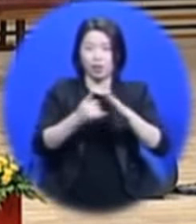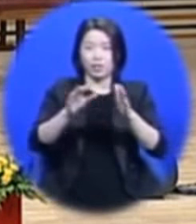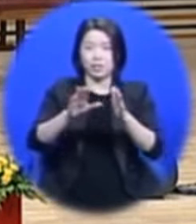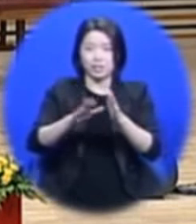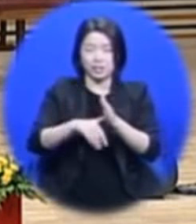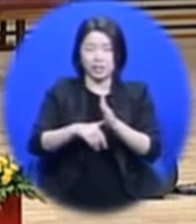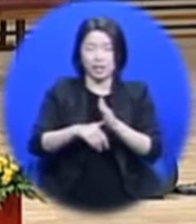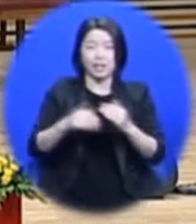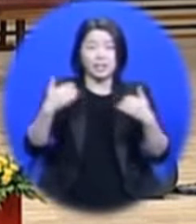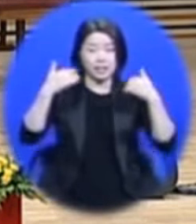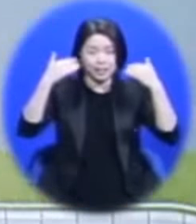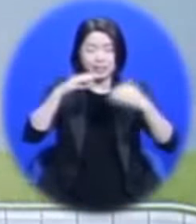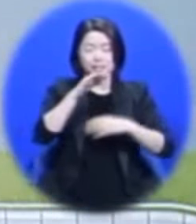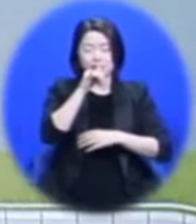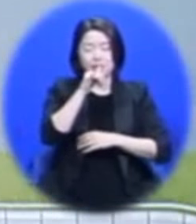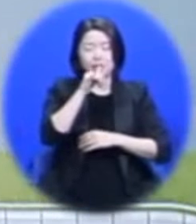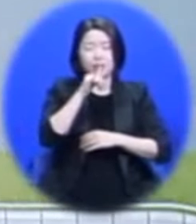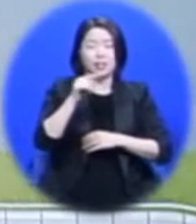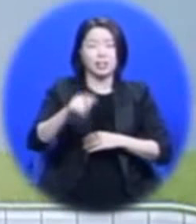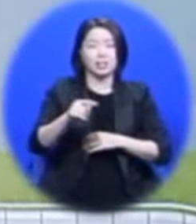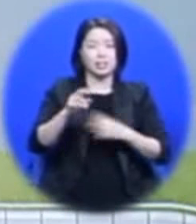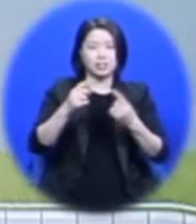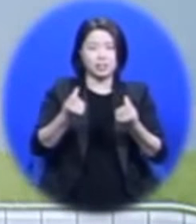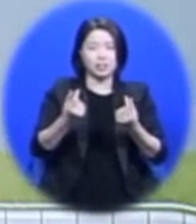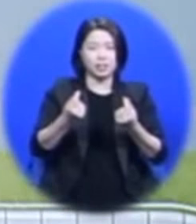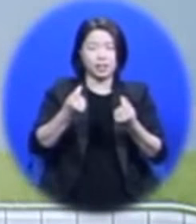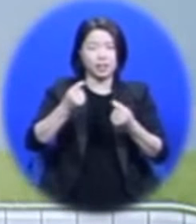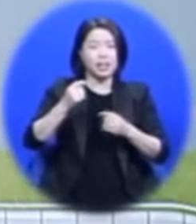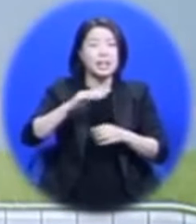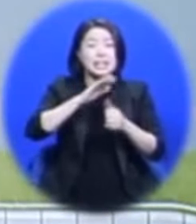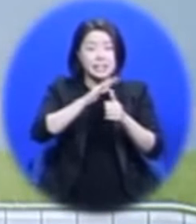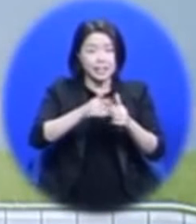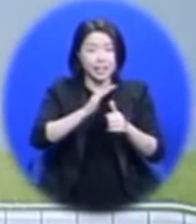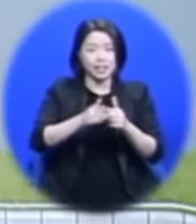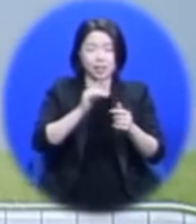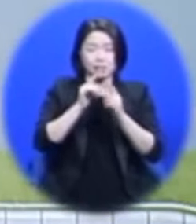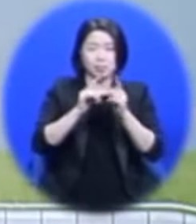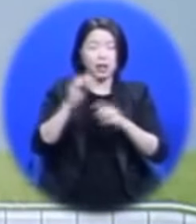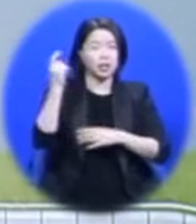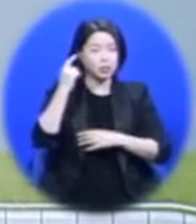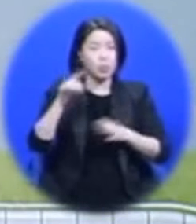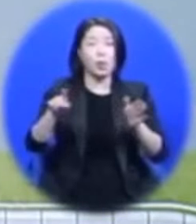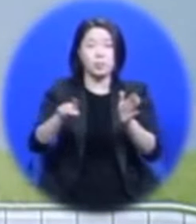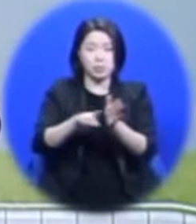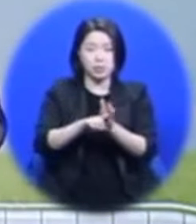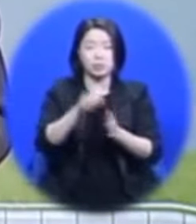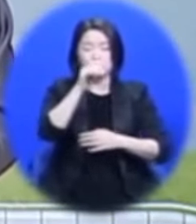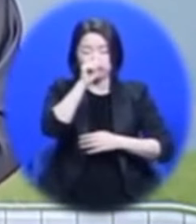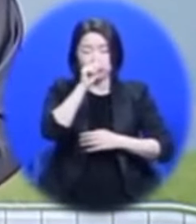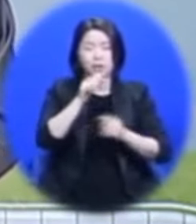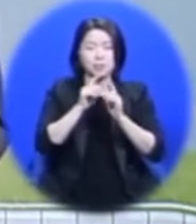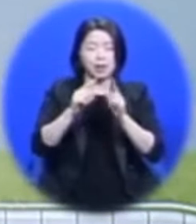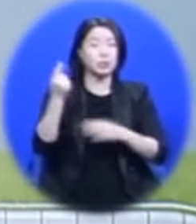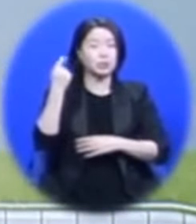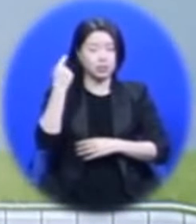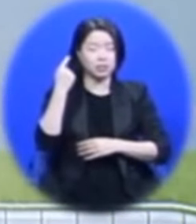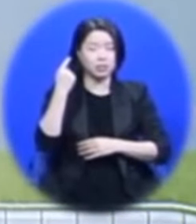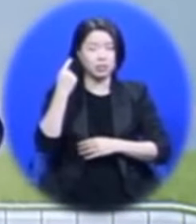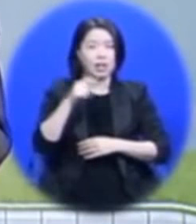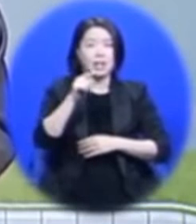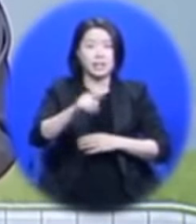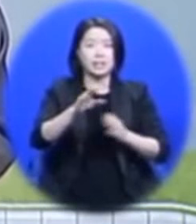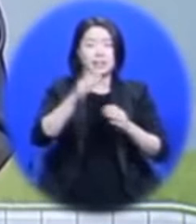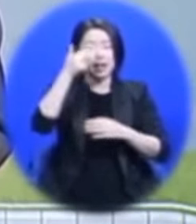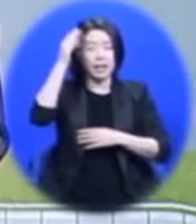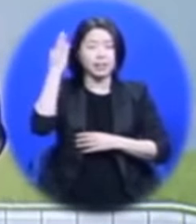보냈고 그래서 착하다는 말을 듣고 믿음 좋다는 말도 들었습니다. 그때 당시에 믿음